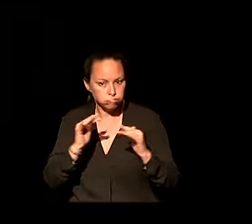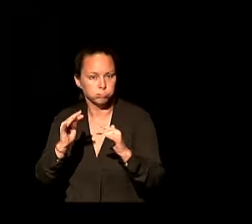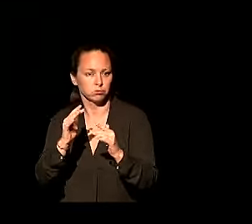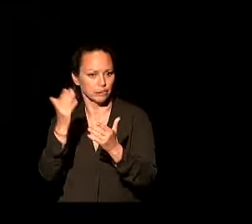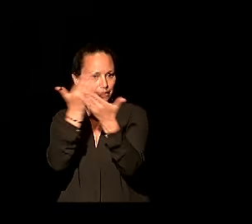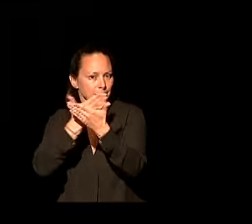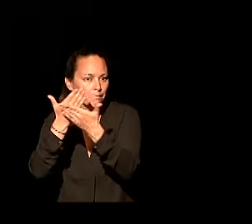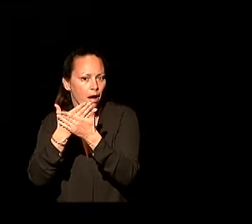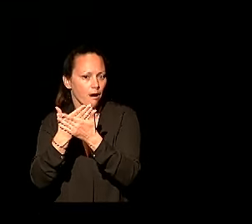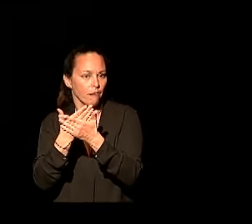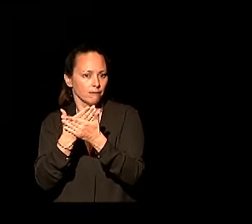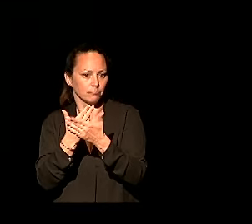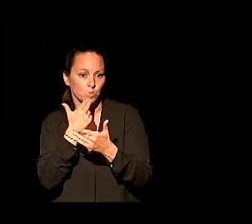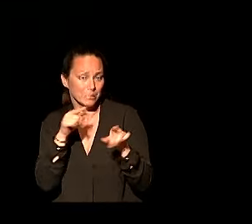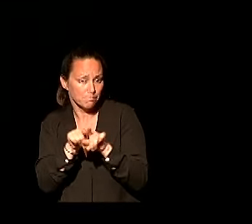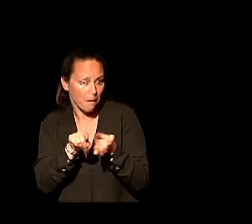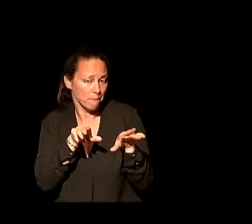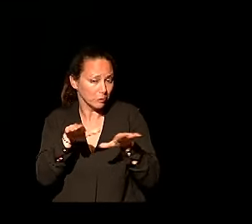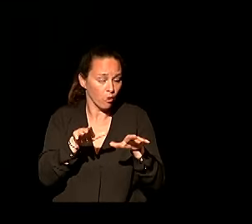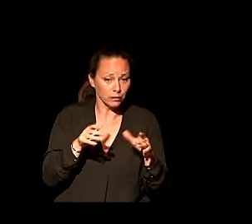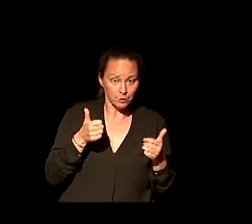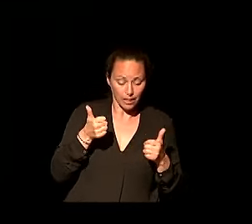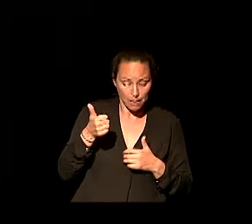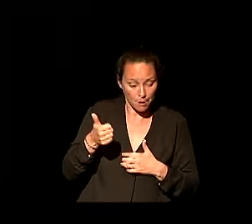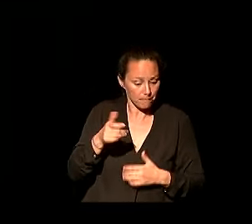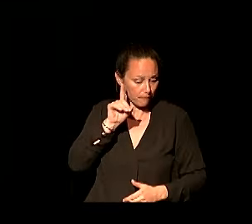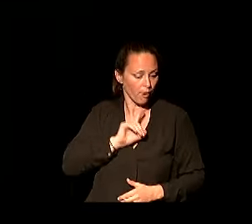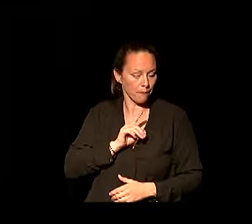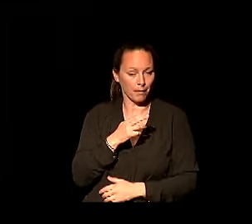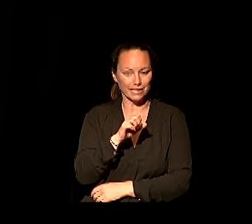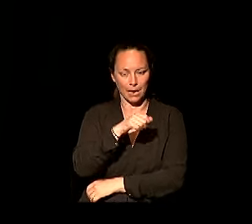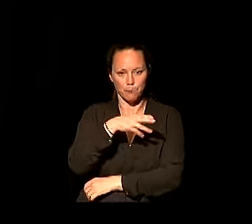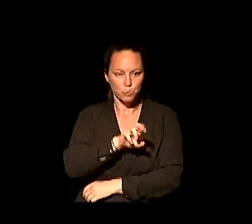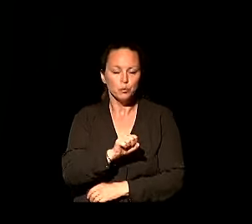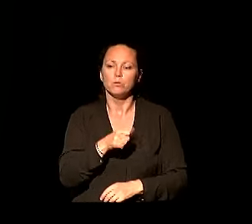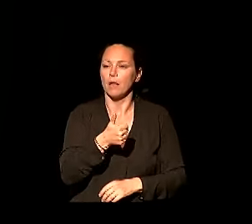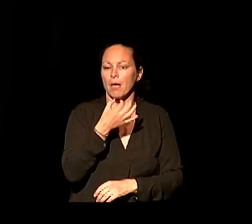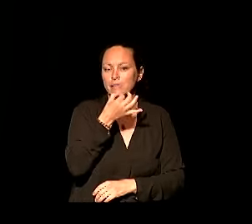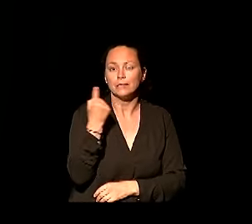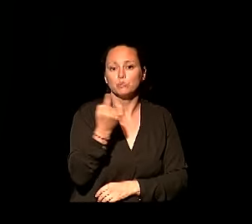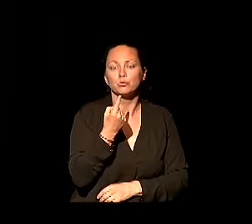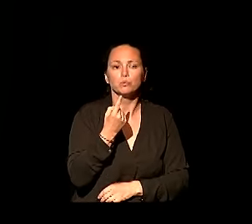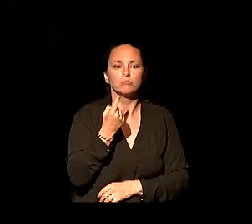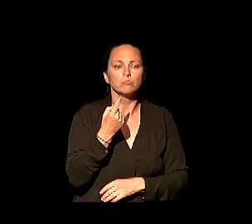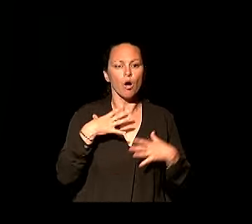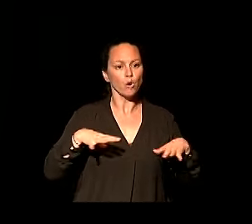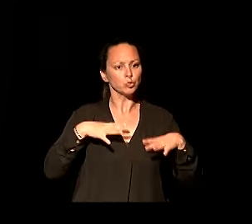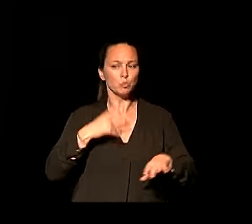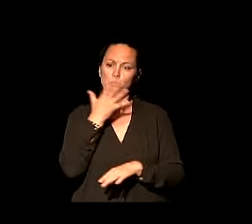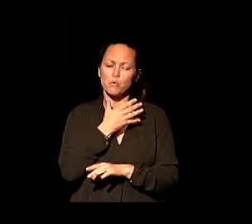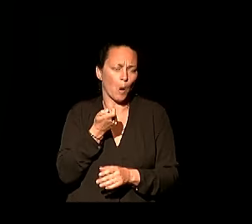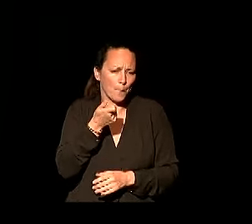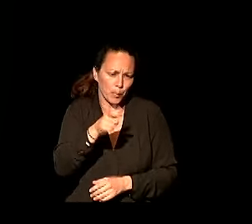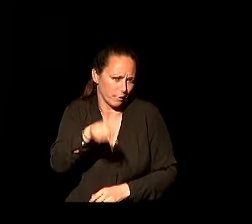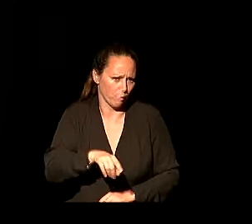Et cette attention au costume, puisque c'est elle, finalement, Nathalie Calmus, qui dira toujours il ne faut pas de couleur dans les costumes, très peu